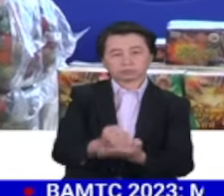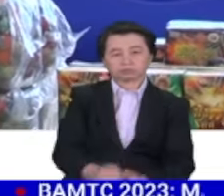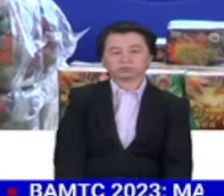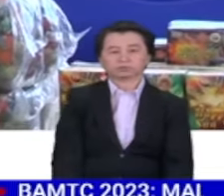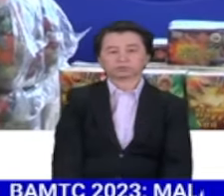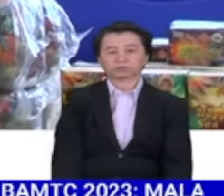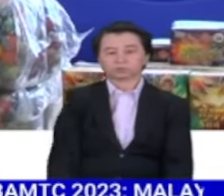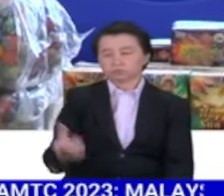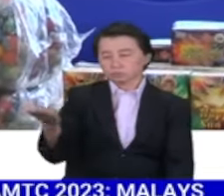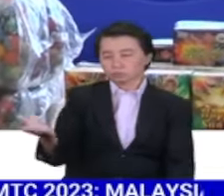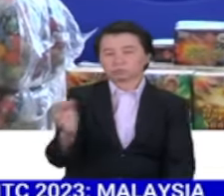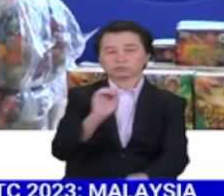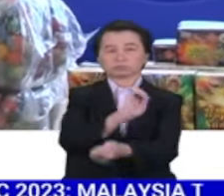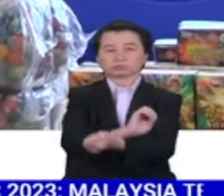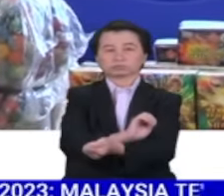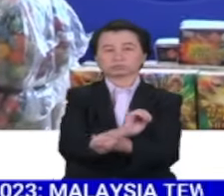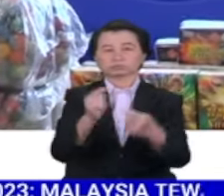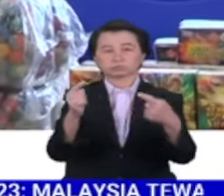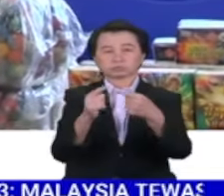1952